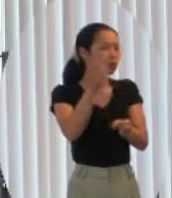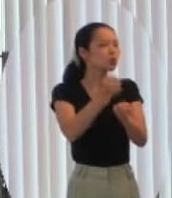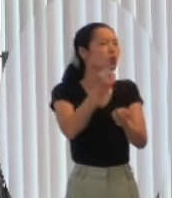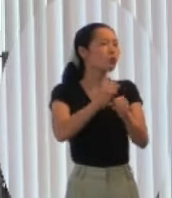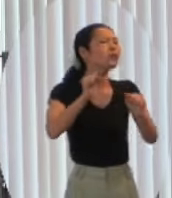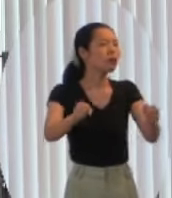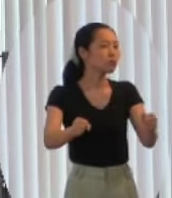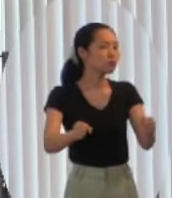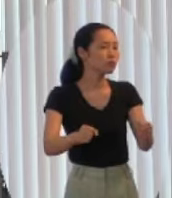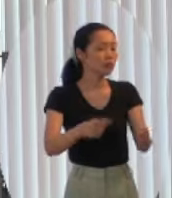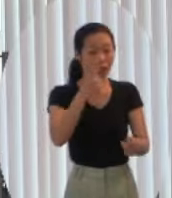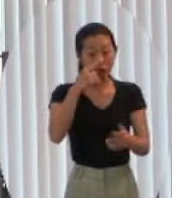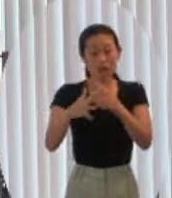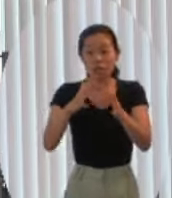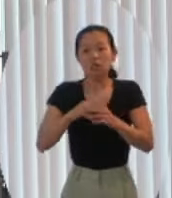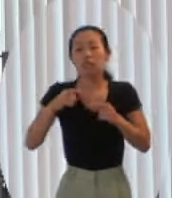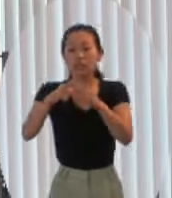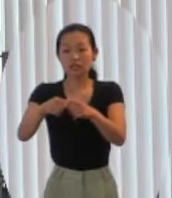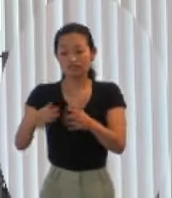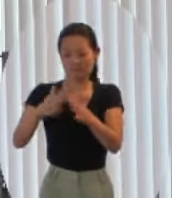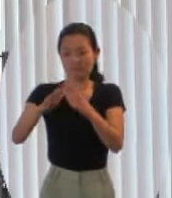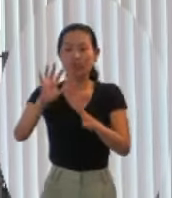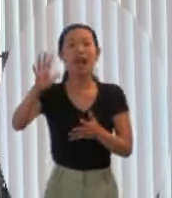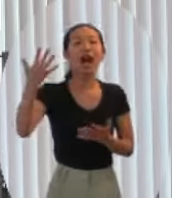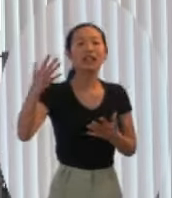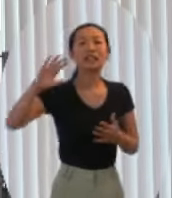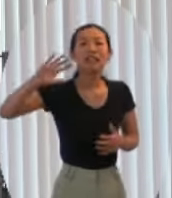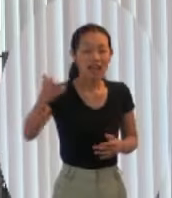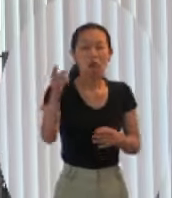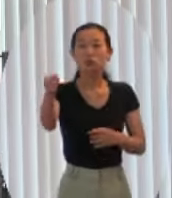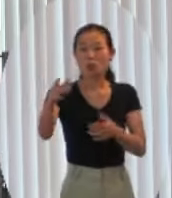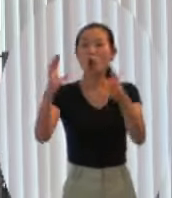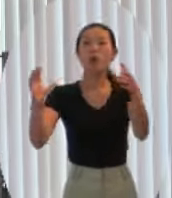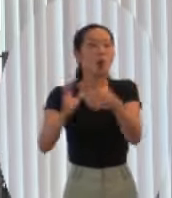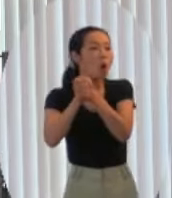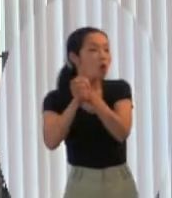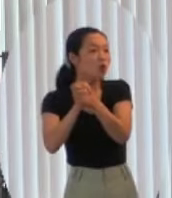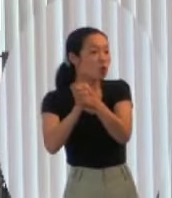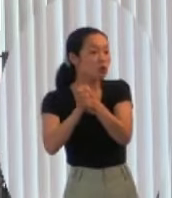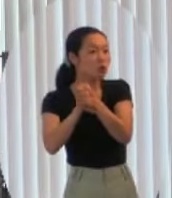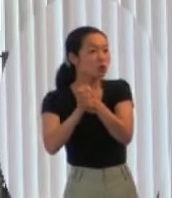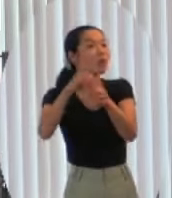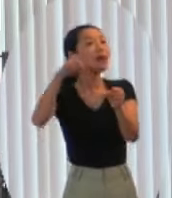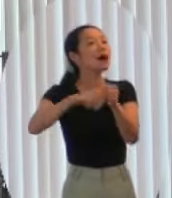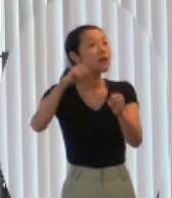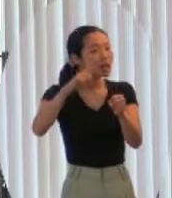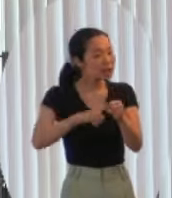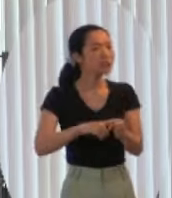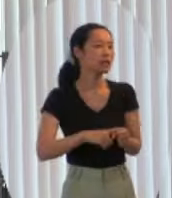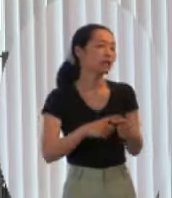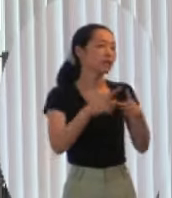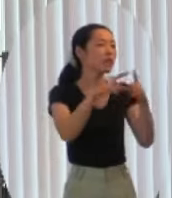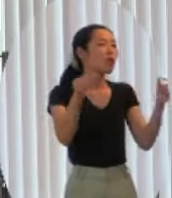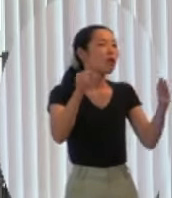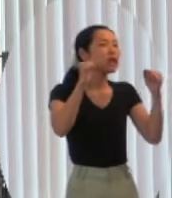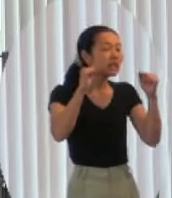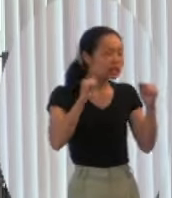そういうことは私たちはあんまり知らないですけれども、だから相変わらず世界は戦争に支配されている